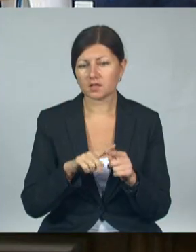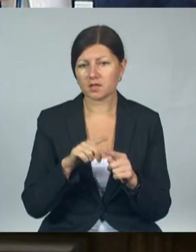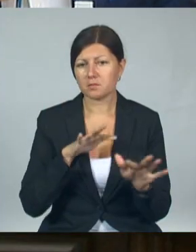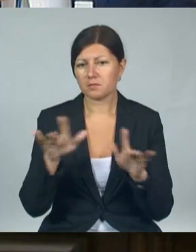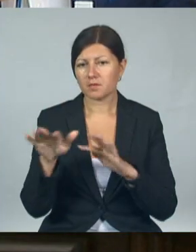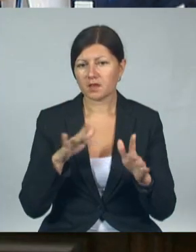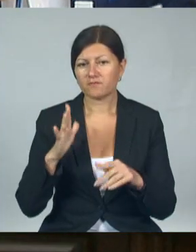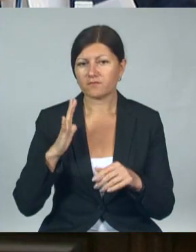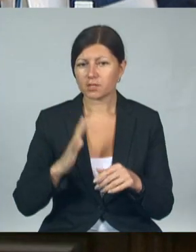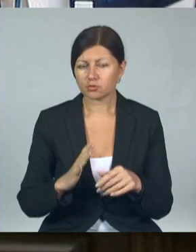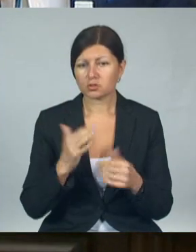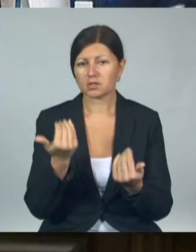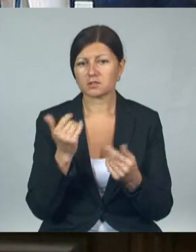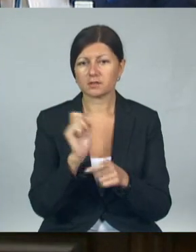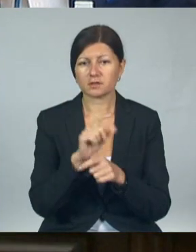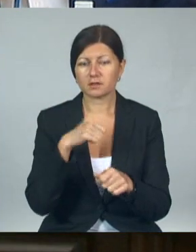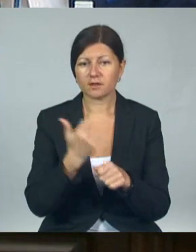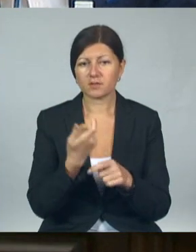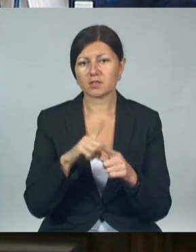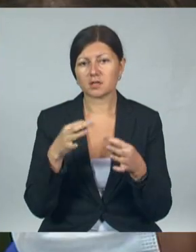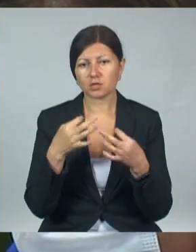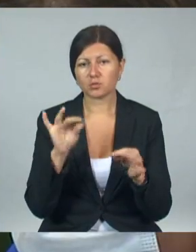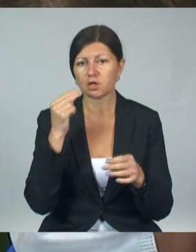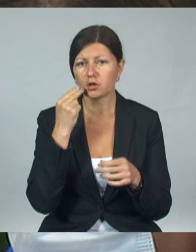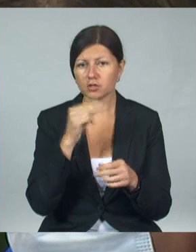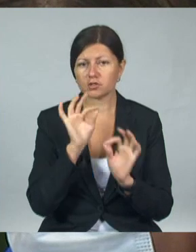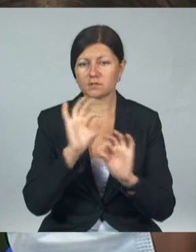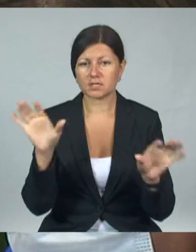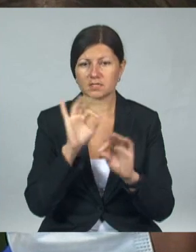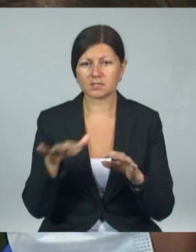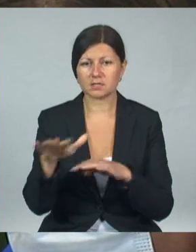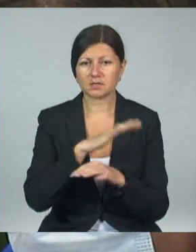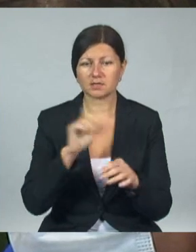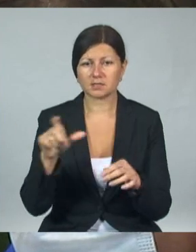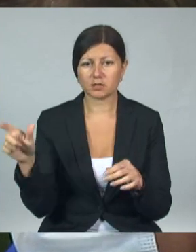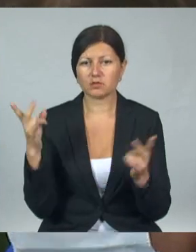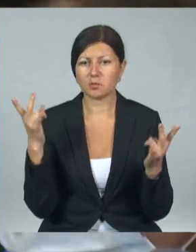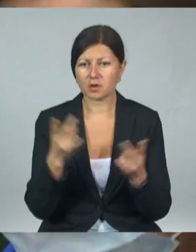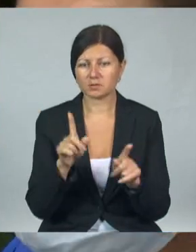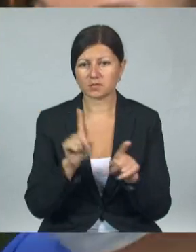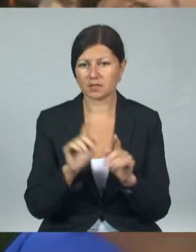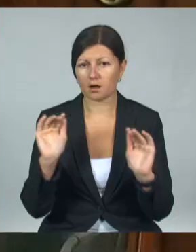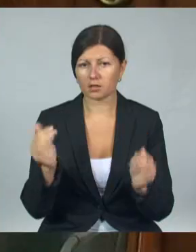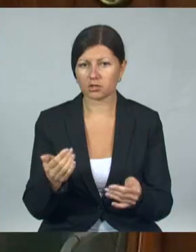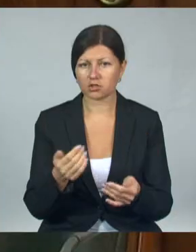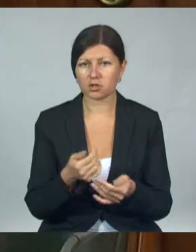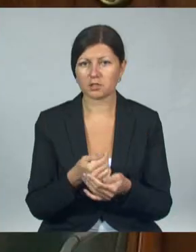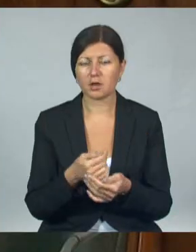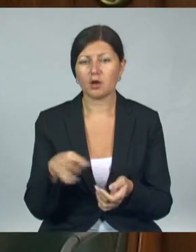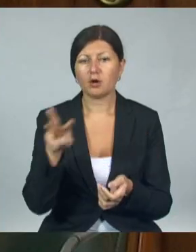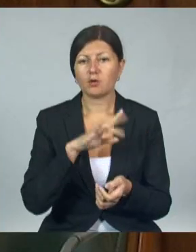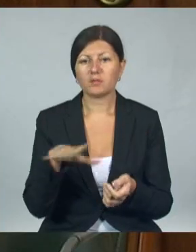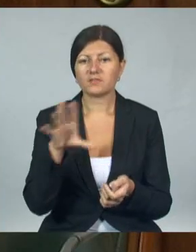вынужденная. И главная задача сейчас – доступно и качественно разъяснить населению необходимость таких ограничений. Мы